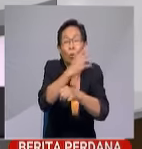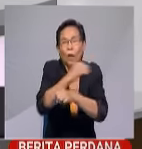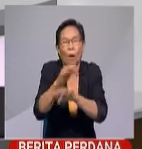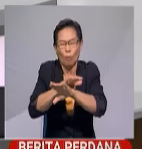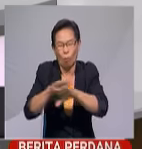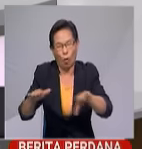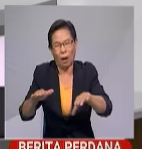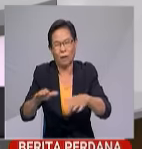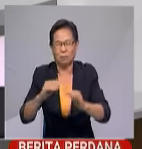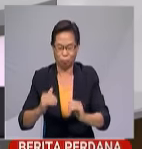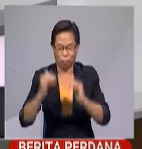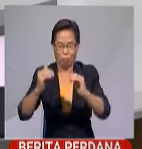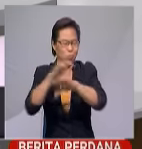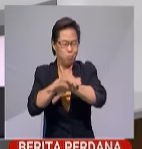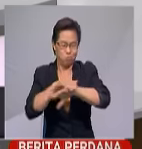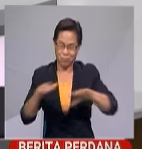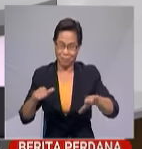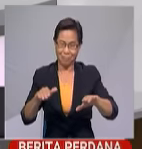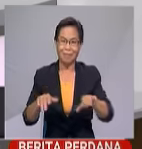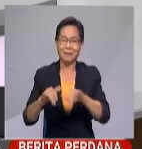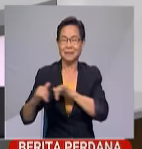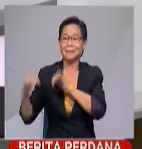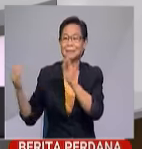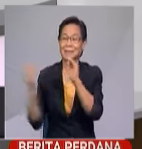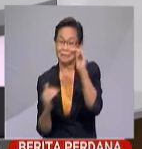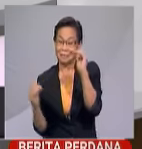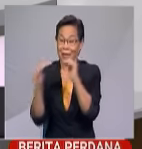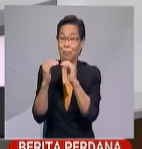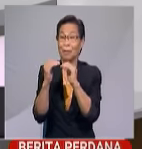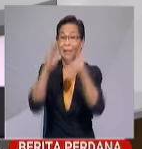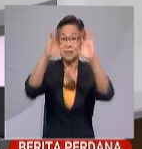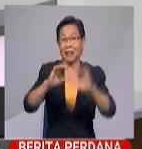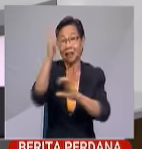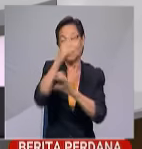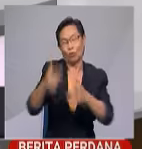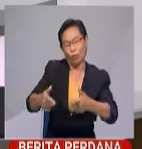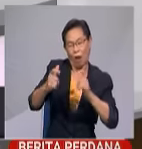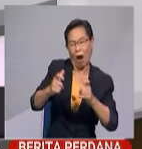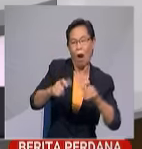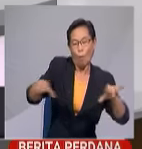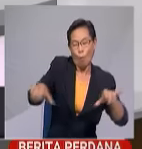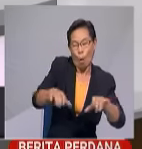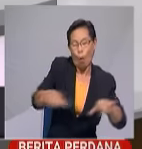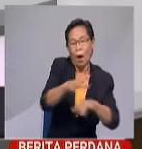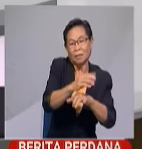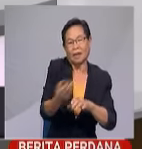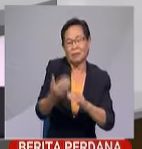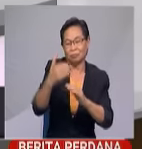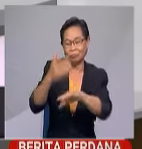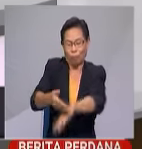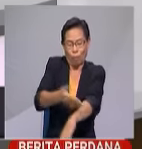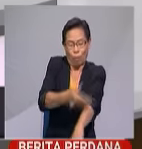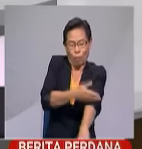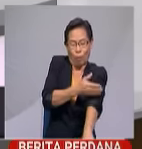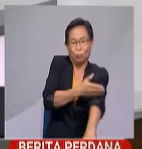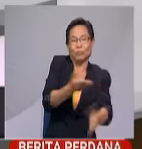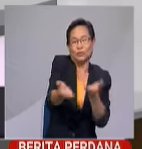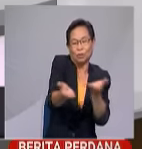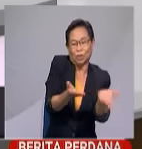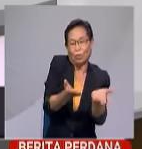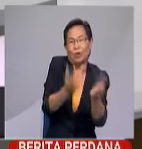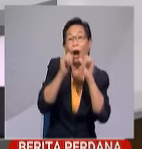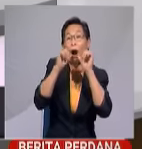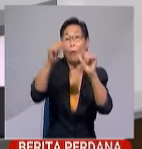bukan secara berperingkat. Ia selaras dengan pendekatan kerajaan untuk menyegerakan pelaksanaan dan menambah baik sistem penyampaian